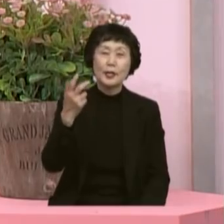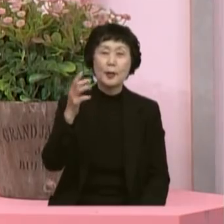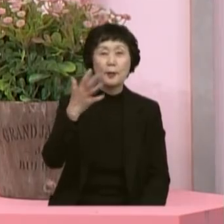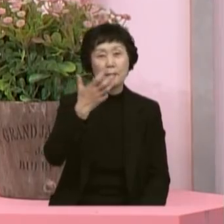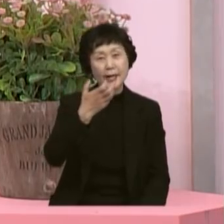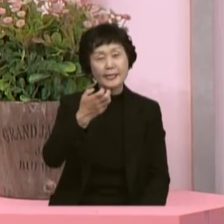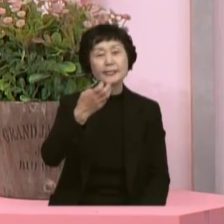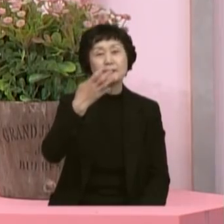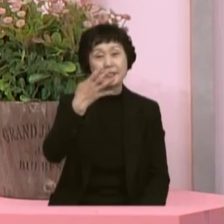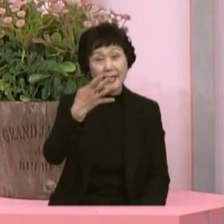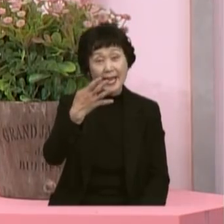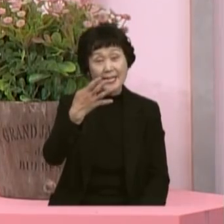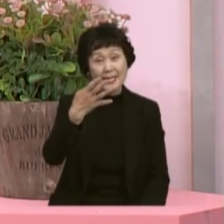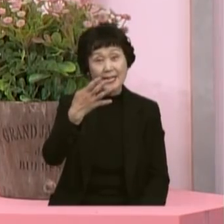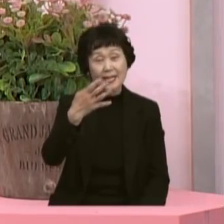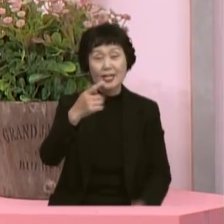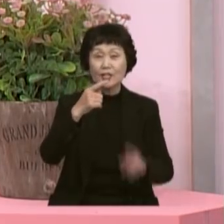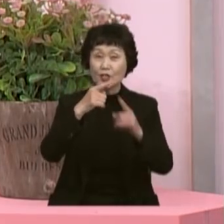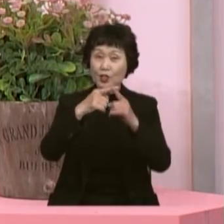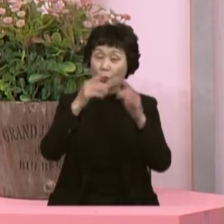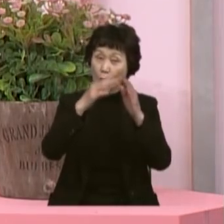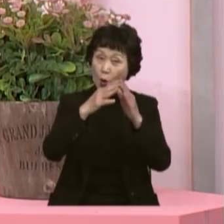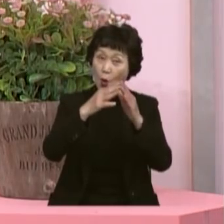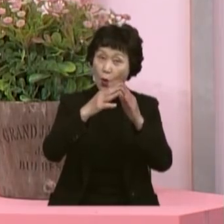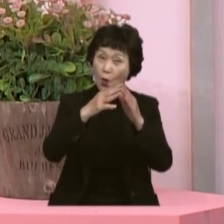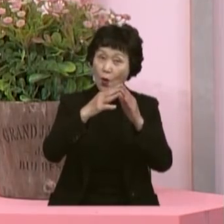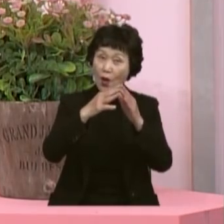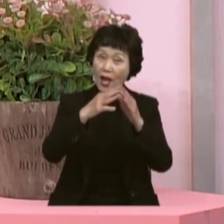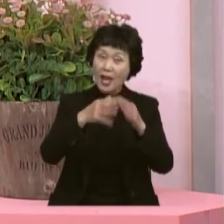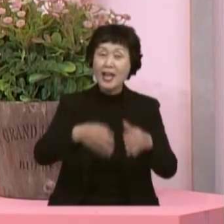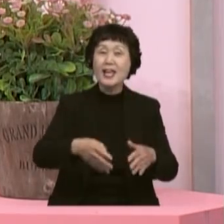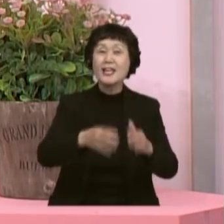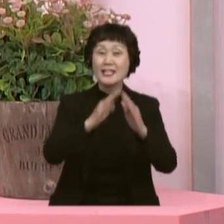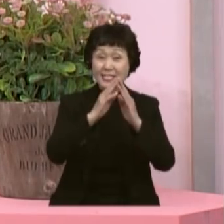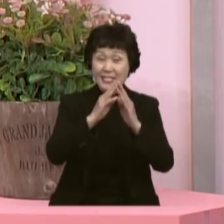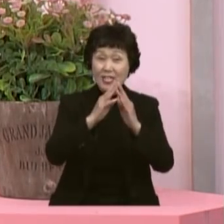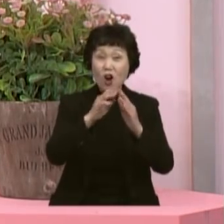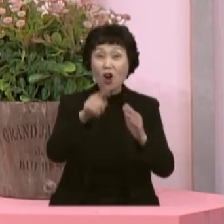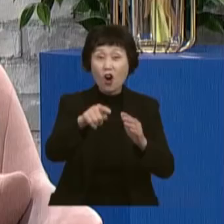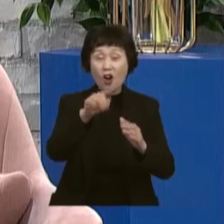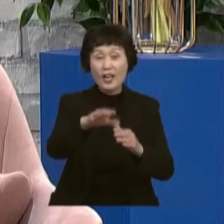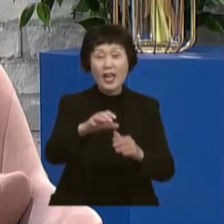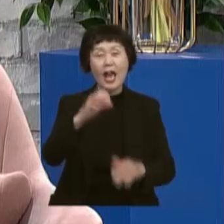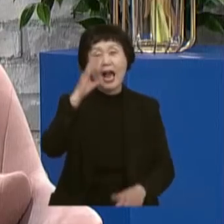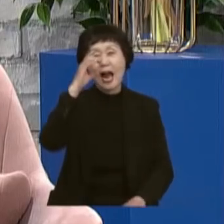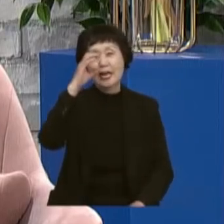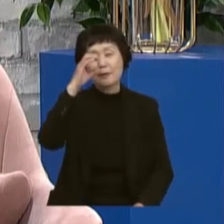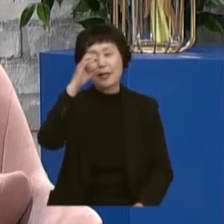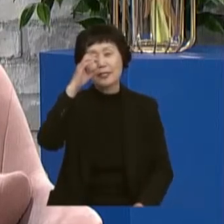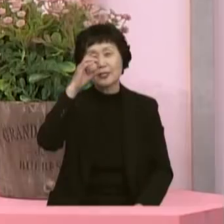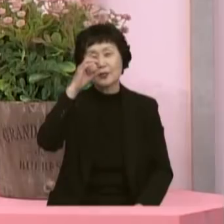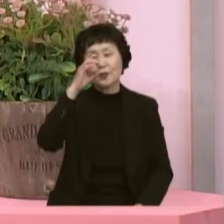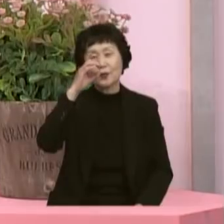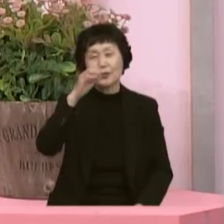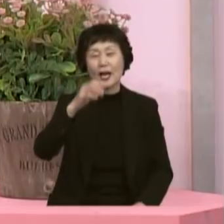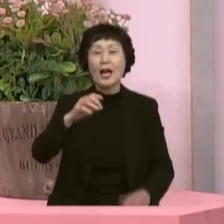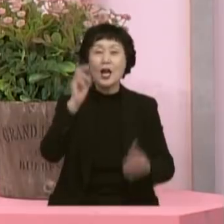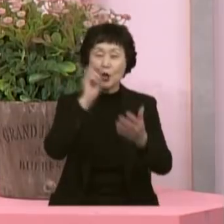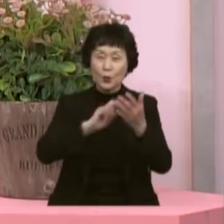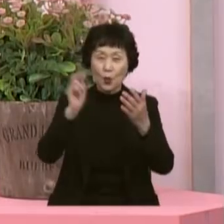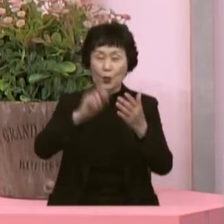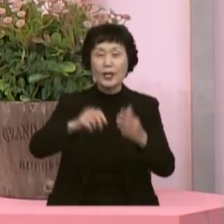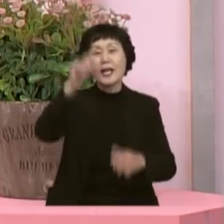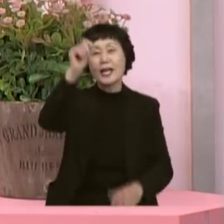84년에 개척교회 아르바이트하러 성가대 지휘하러 갔고 근데 집안 분위기는 아유 저희 아버지가